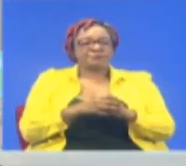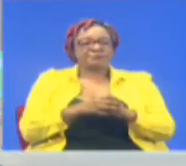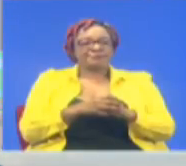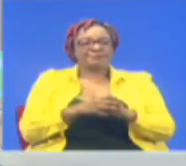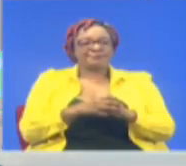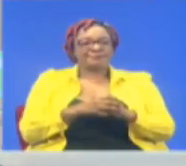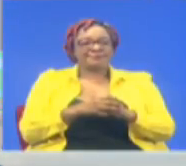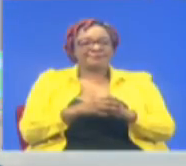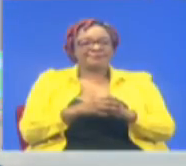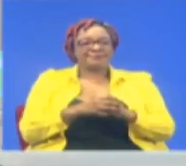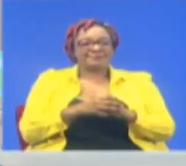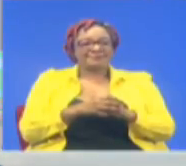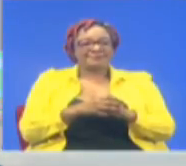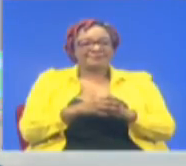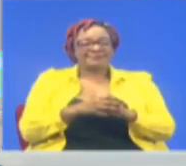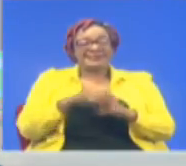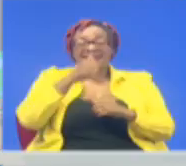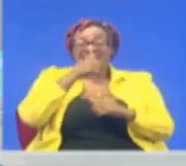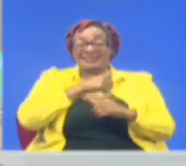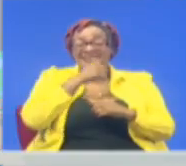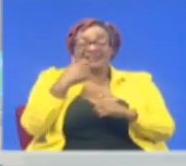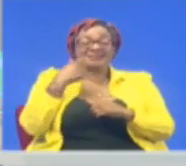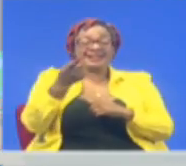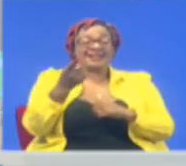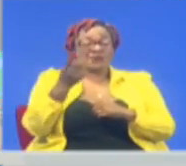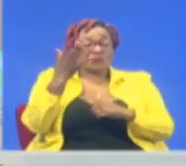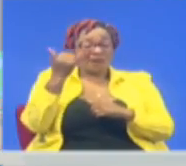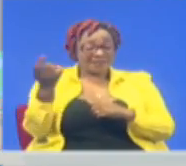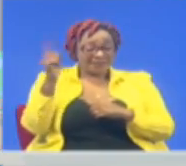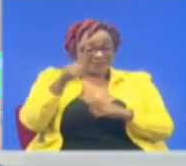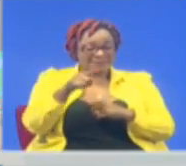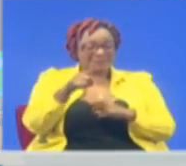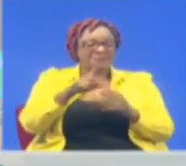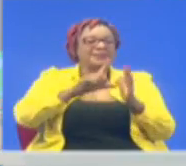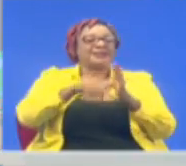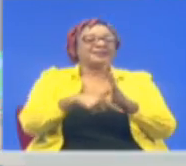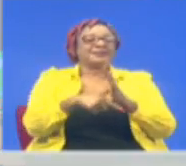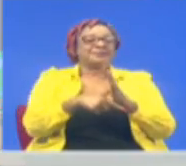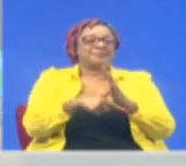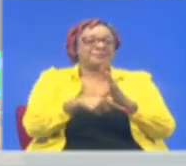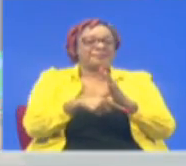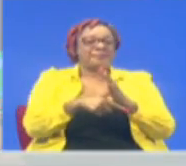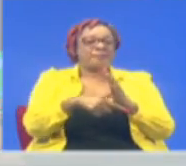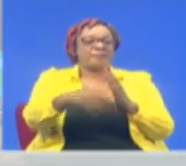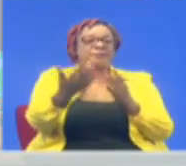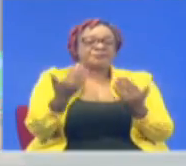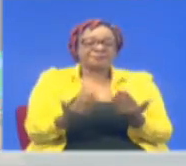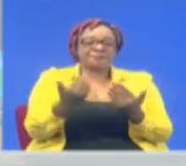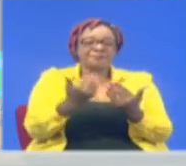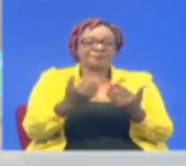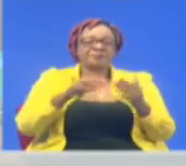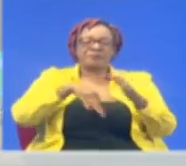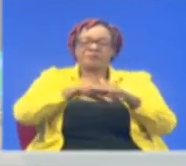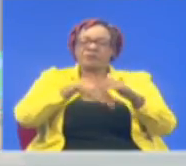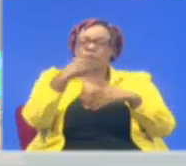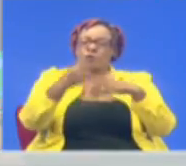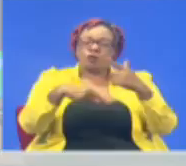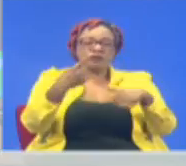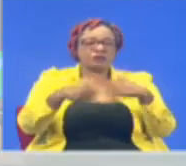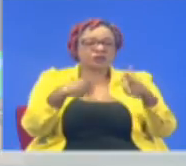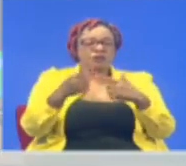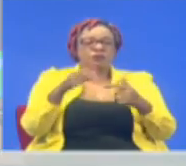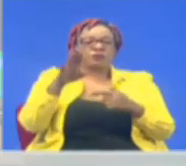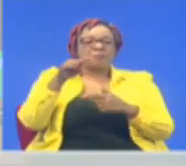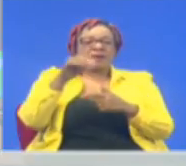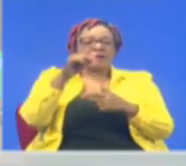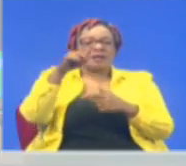Nitakuibia siri ya kwa nini walikuja hapo baadaye. Ligi ya soka ya kanda Nairobi Magharibi iliendelea weekend hii, ambapo hii leo klabu ya Magereza ya